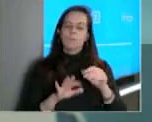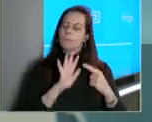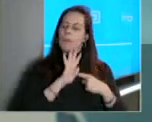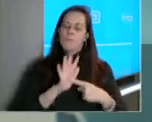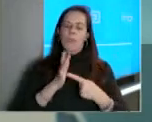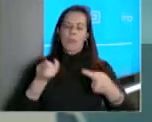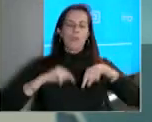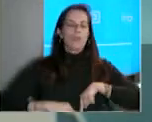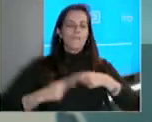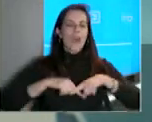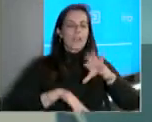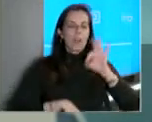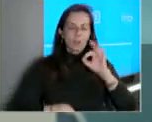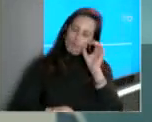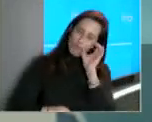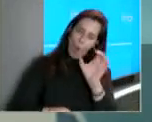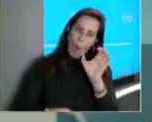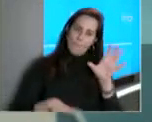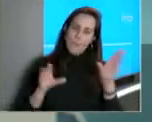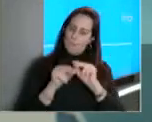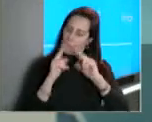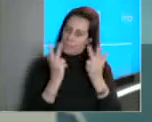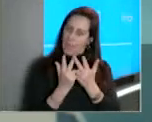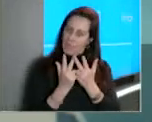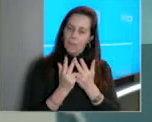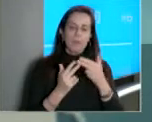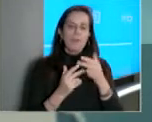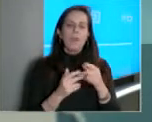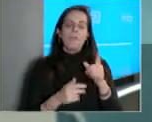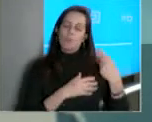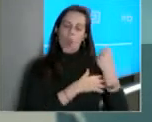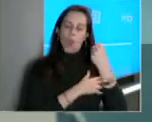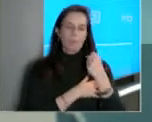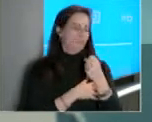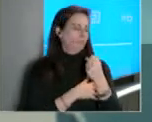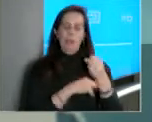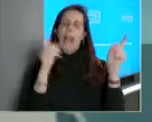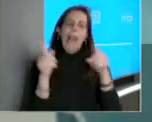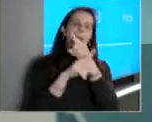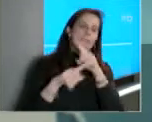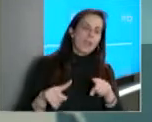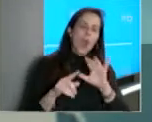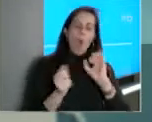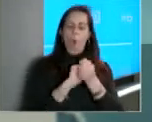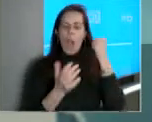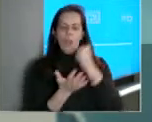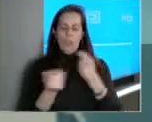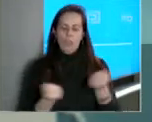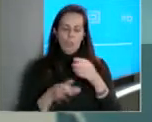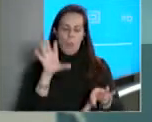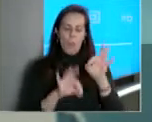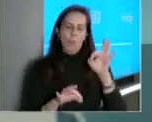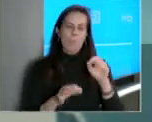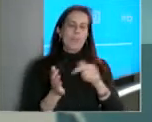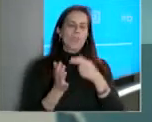ראש ועדת הבחירות, שצופה בהם יחד עם צוות מיועד, ובסמכותו לא לאשר שידור של תשדיר מסוים, כי הוא מפר